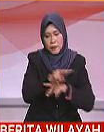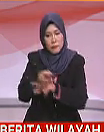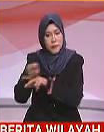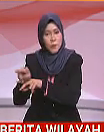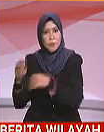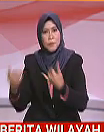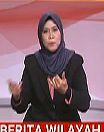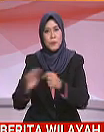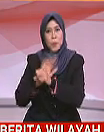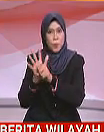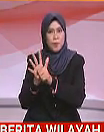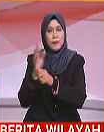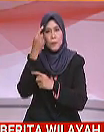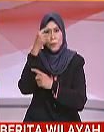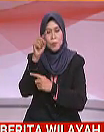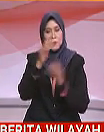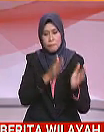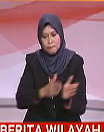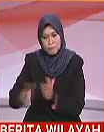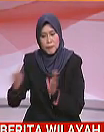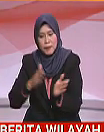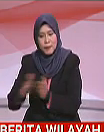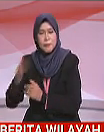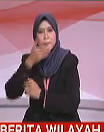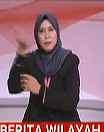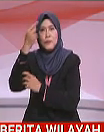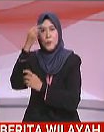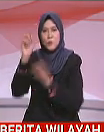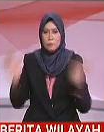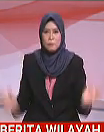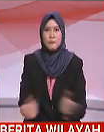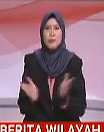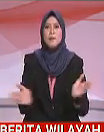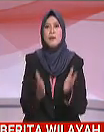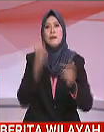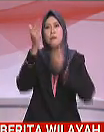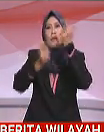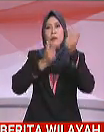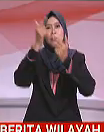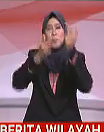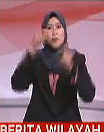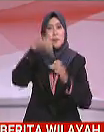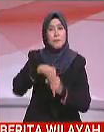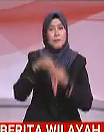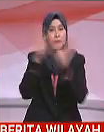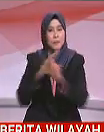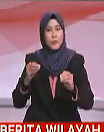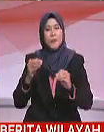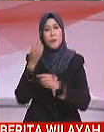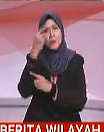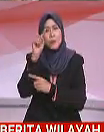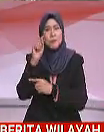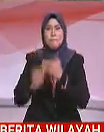situasi semasa pandemik bagi mengatur strategi terbaik untuk merangsang semula pelancongan domestik di negeri ini tanpa